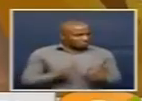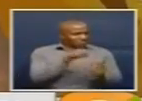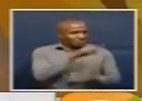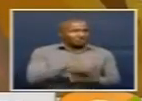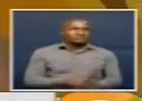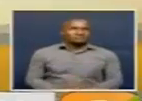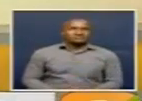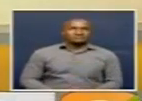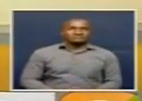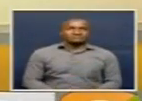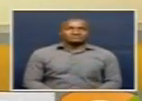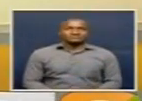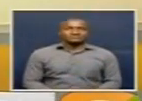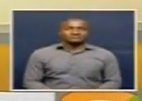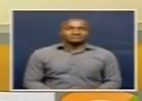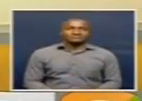kwa